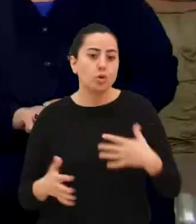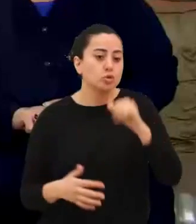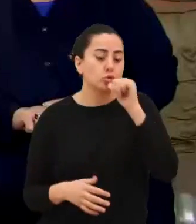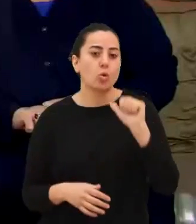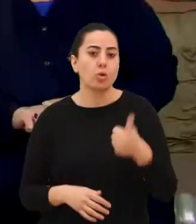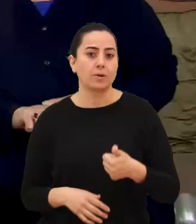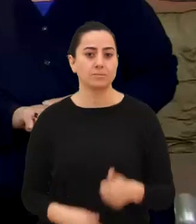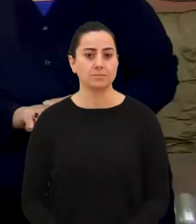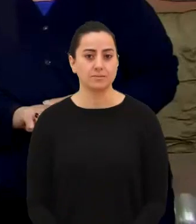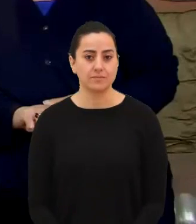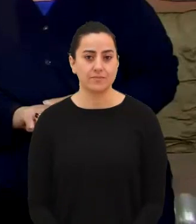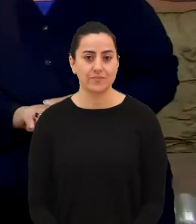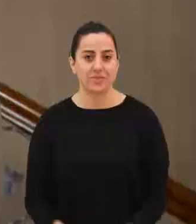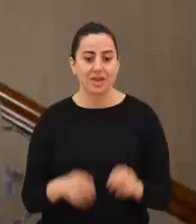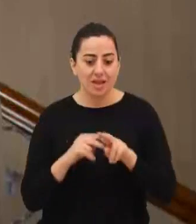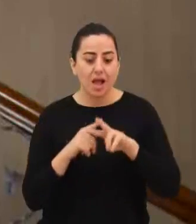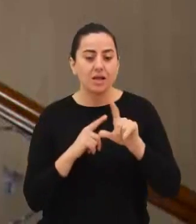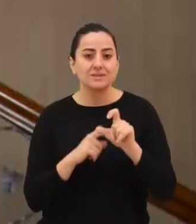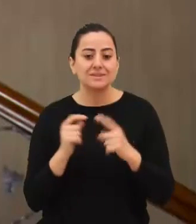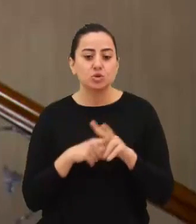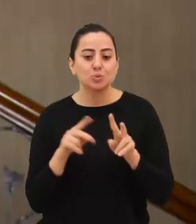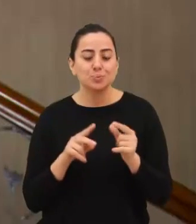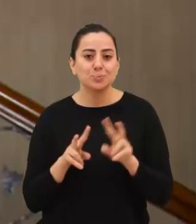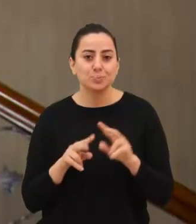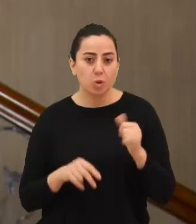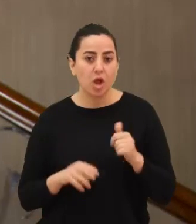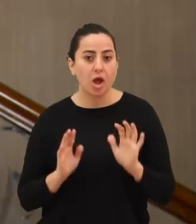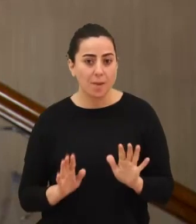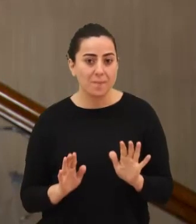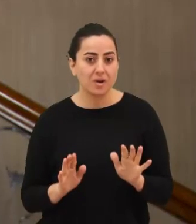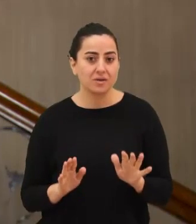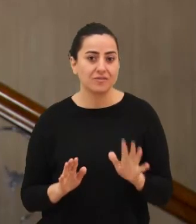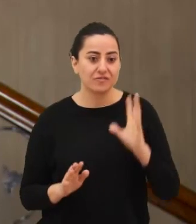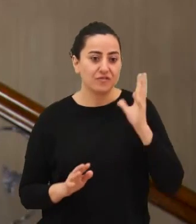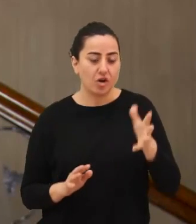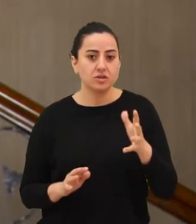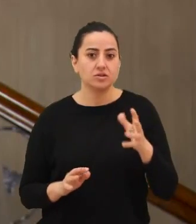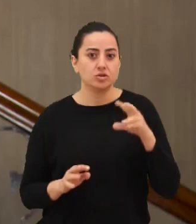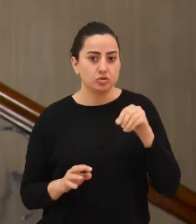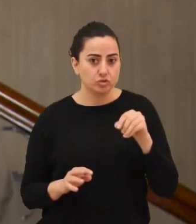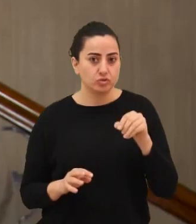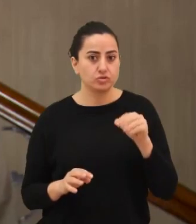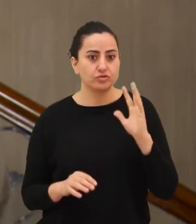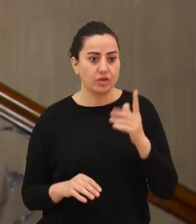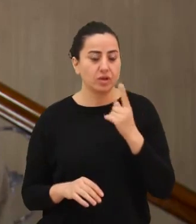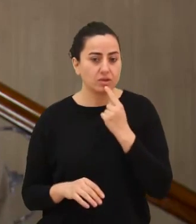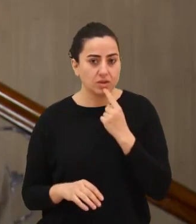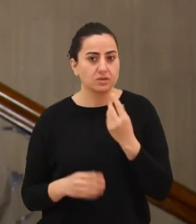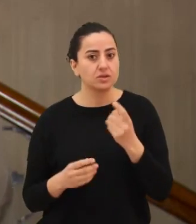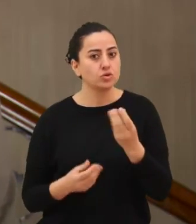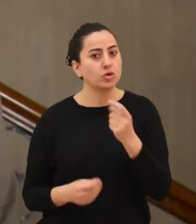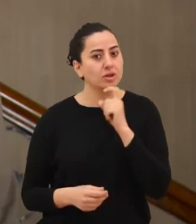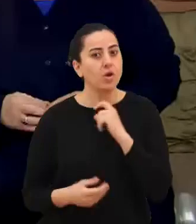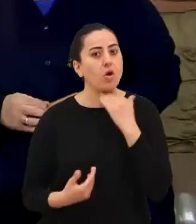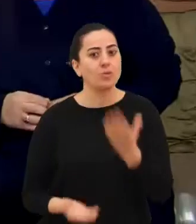içmelidir. Kalsiyum olmazsa olmaz ama şimdi çok aşırı derecede tuz ve tatlı yedirtmek çok yanlış